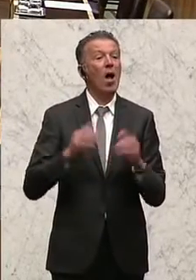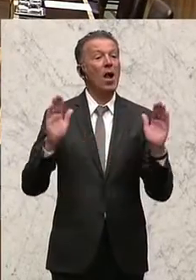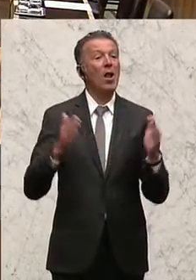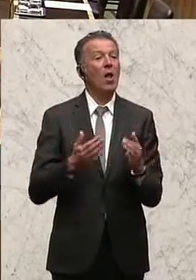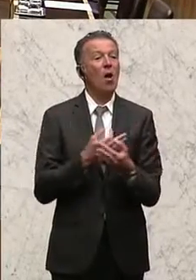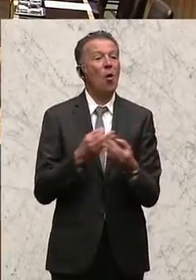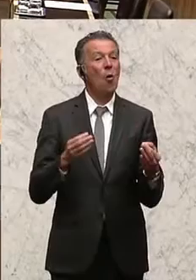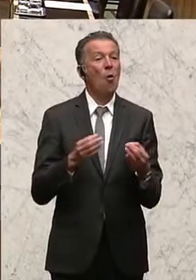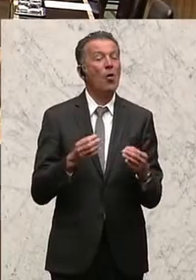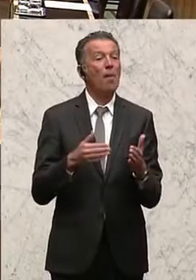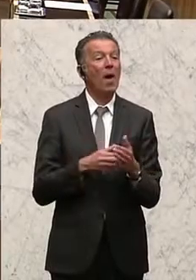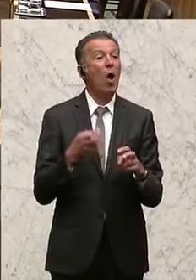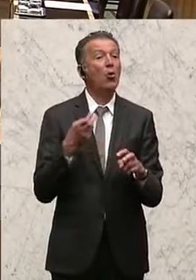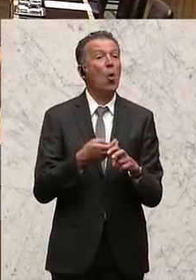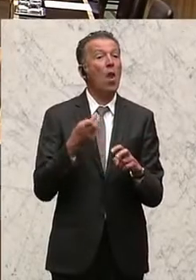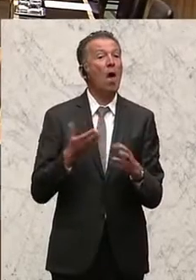ohne dazu Kohle zu brauchen.